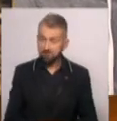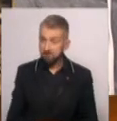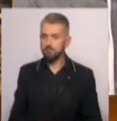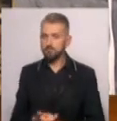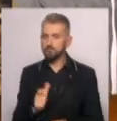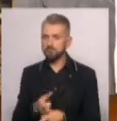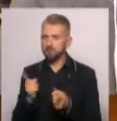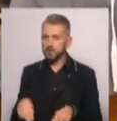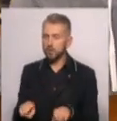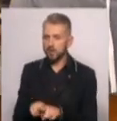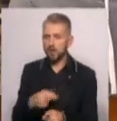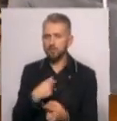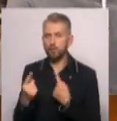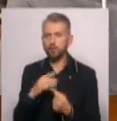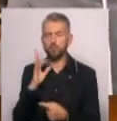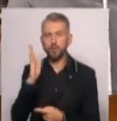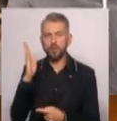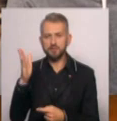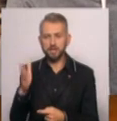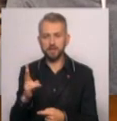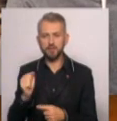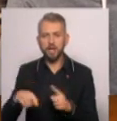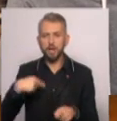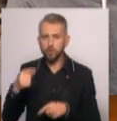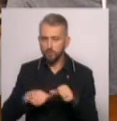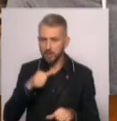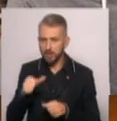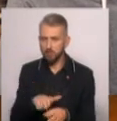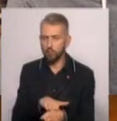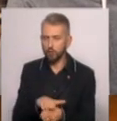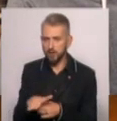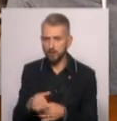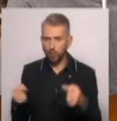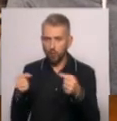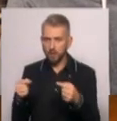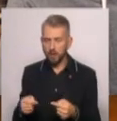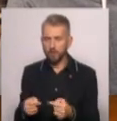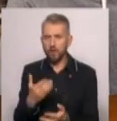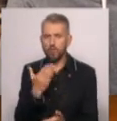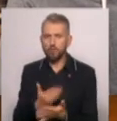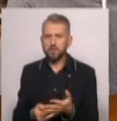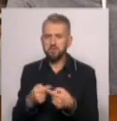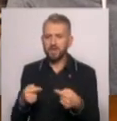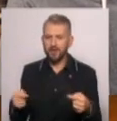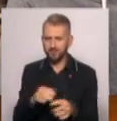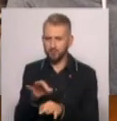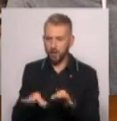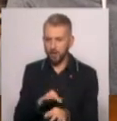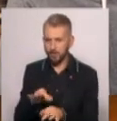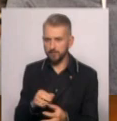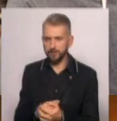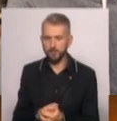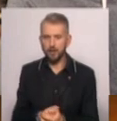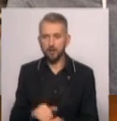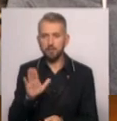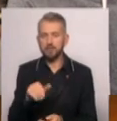це дійсно так. Ми поговоримо про перспективи можливі на наступний рік, впровадити конкретніше хоча б деякі з цих проєктів гіпотетичних